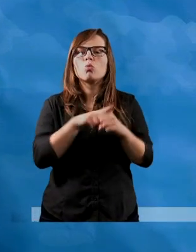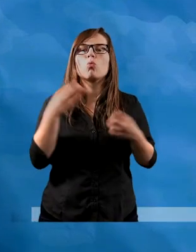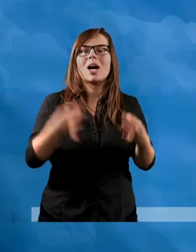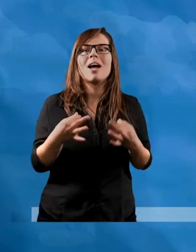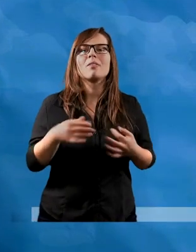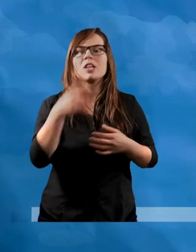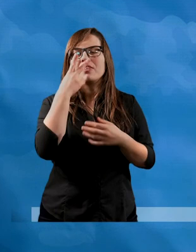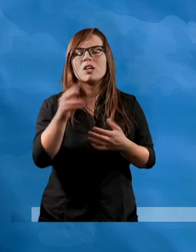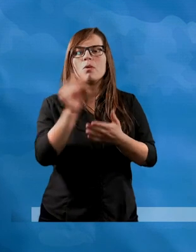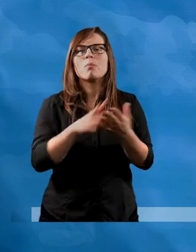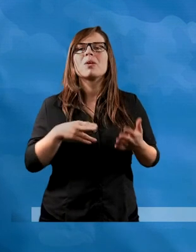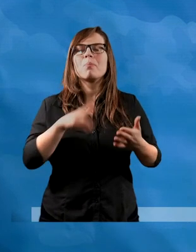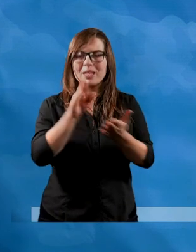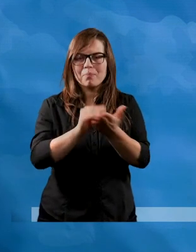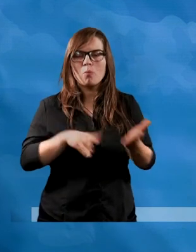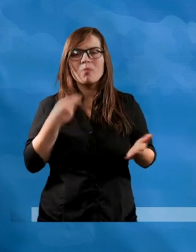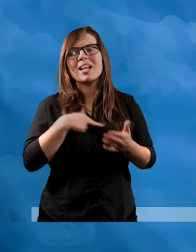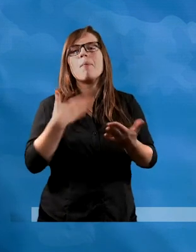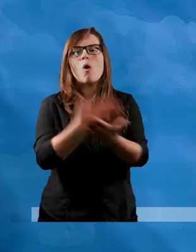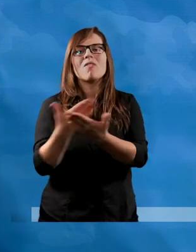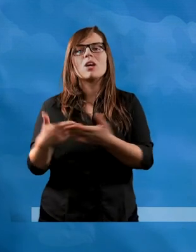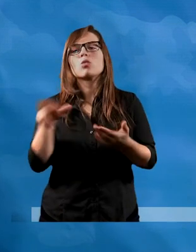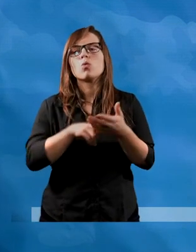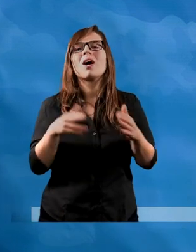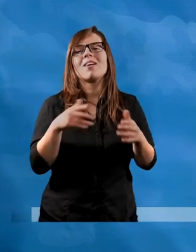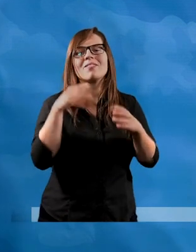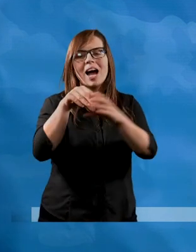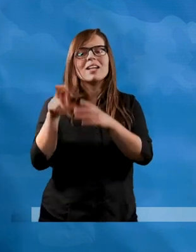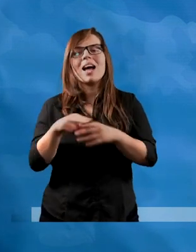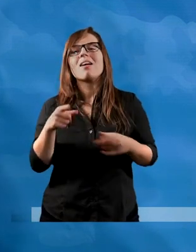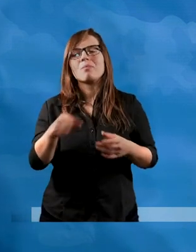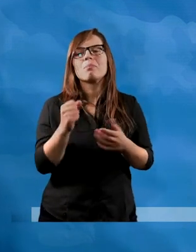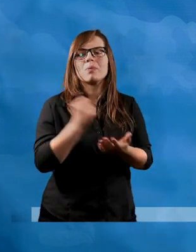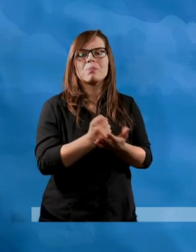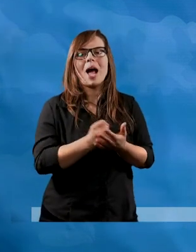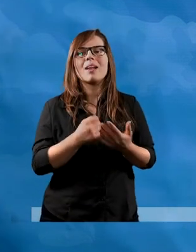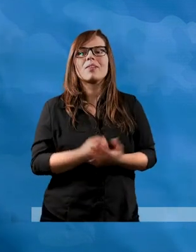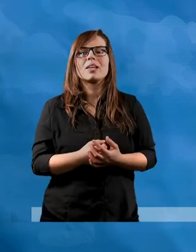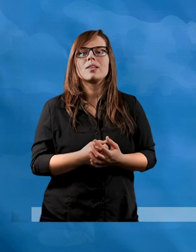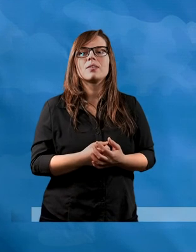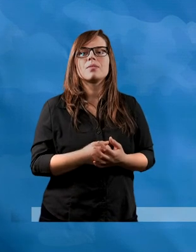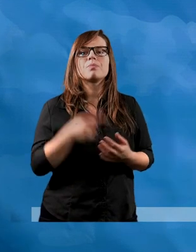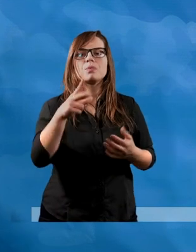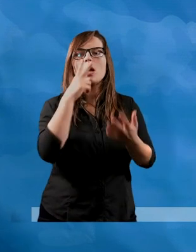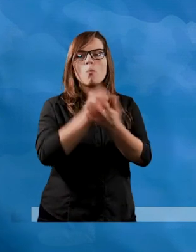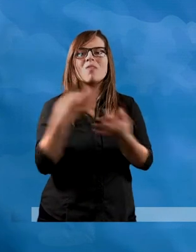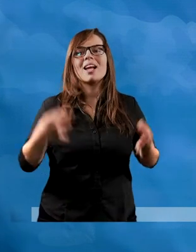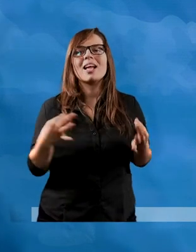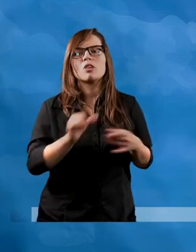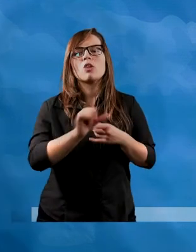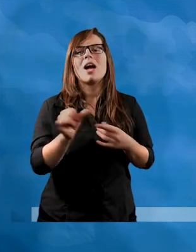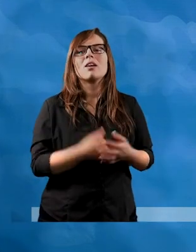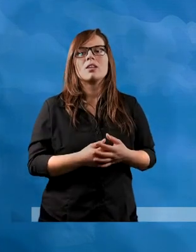które Biblia nam oferuje i które się sprawdzają i są medycznie też potwierdzone